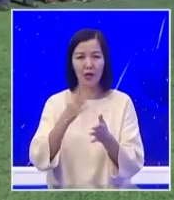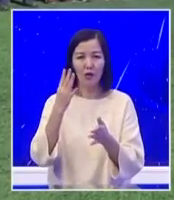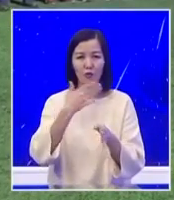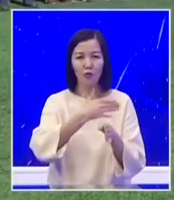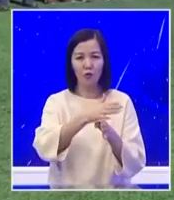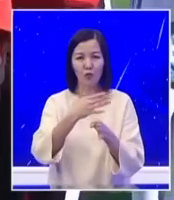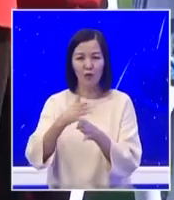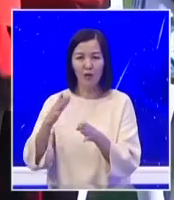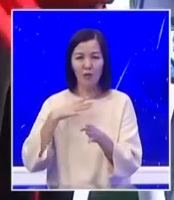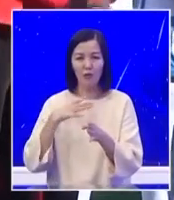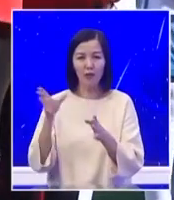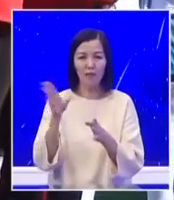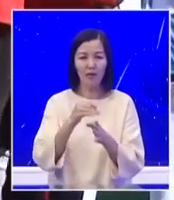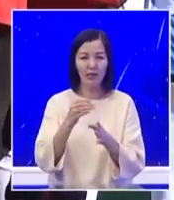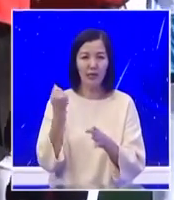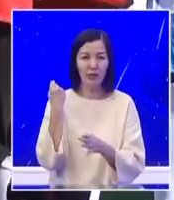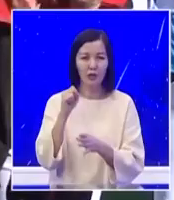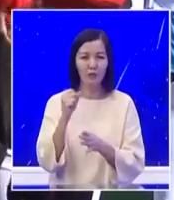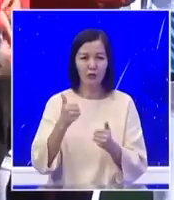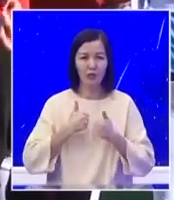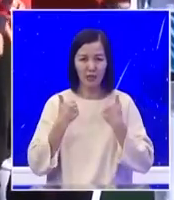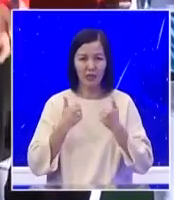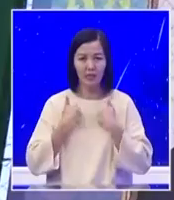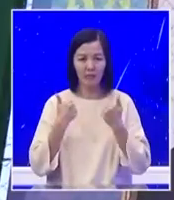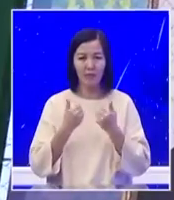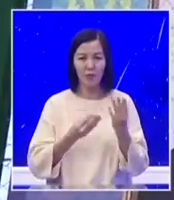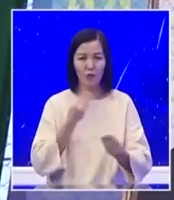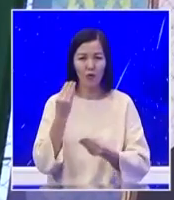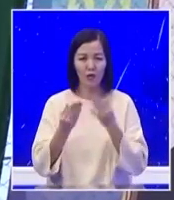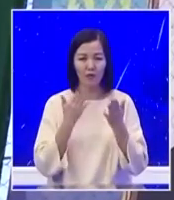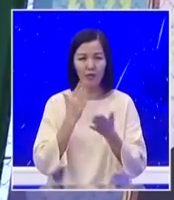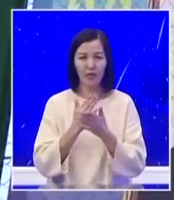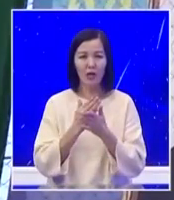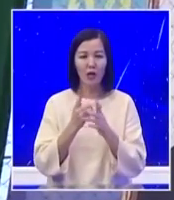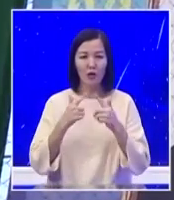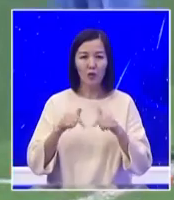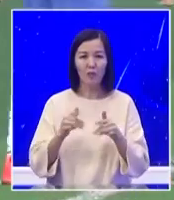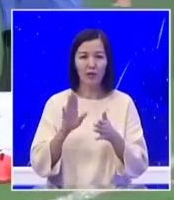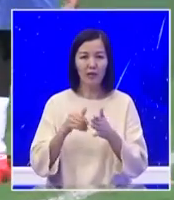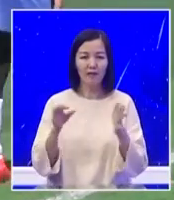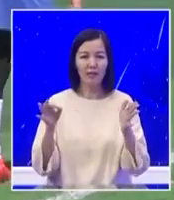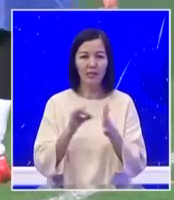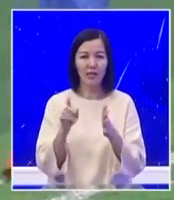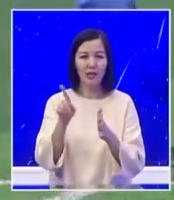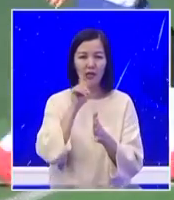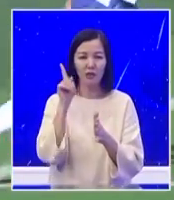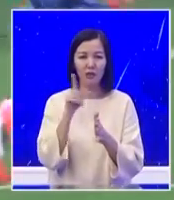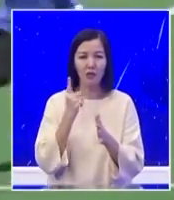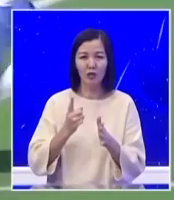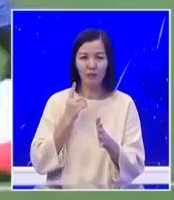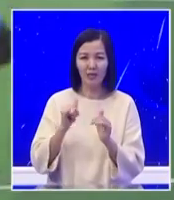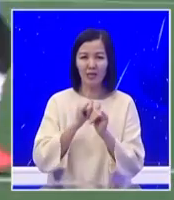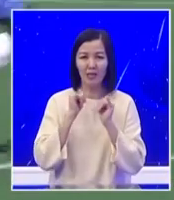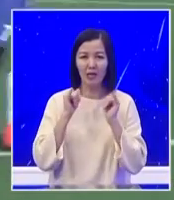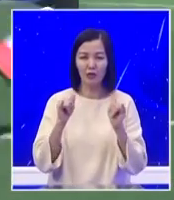топқа бөлінген. Барлығы бас жүлде үшін барын салып ойнап жатыр. Ұйымдастырушылардың айтуынша, негізгі мақсат балғын футболшылардың шеберлігін